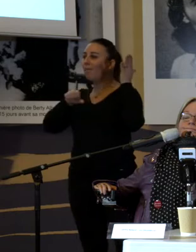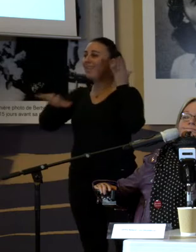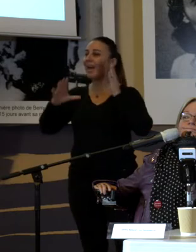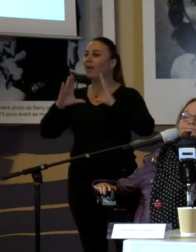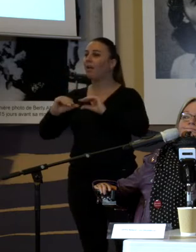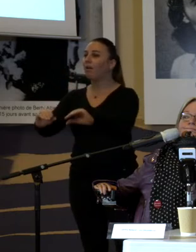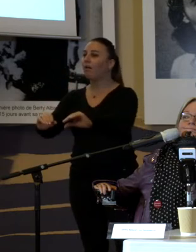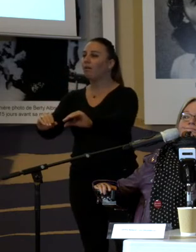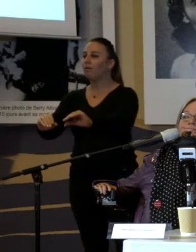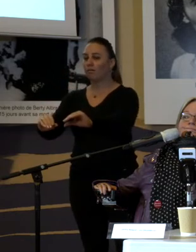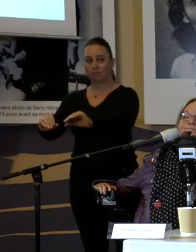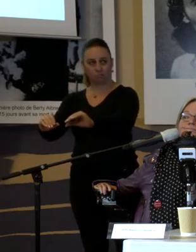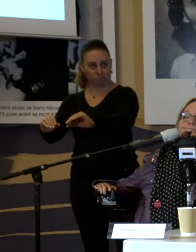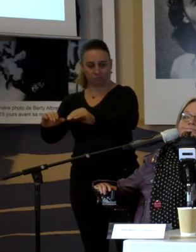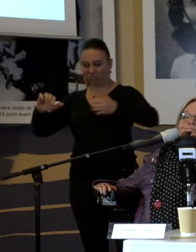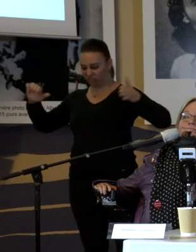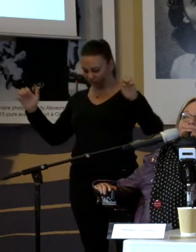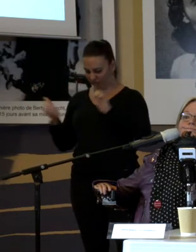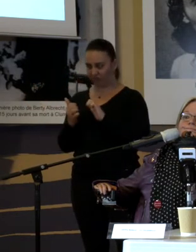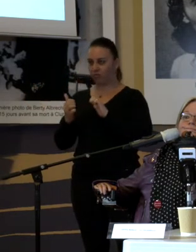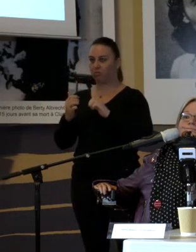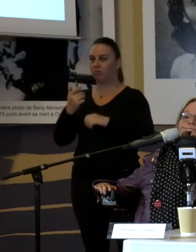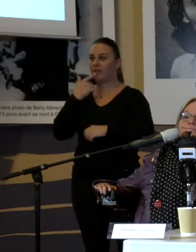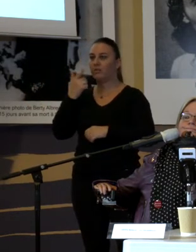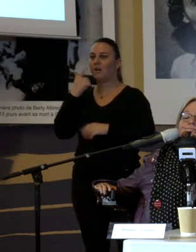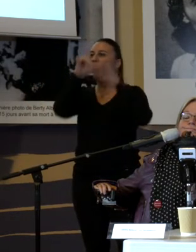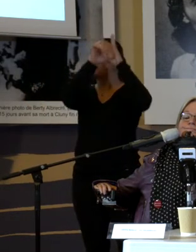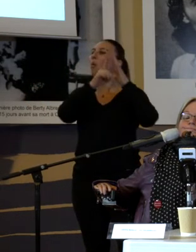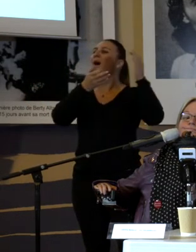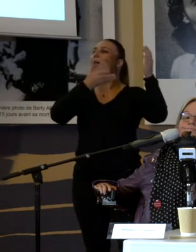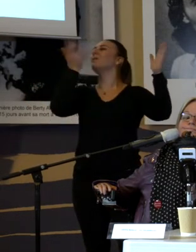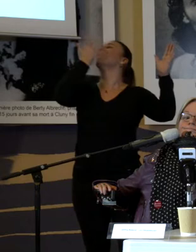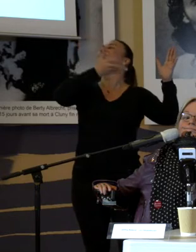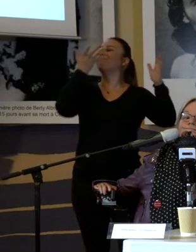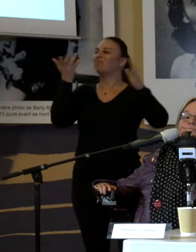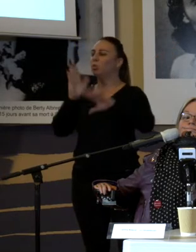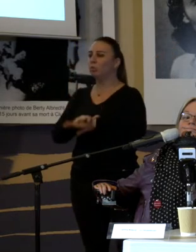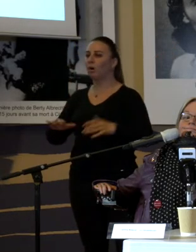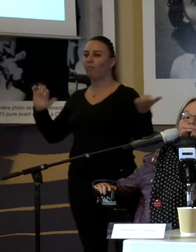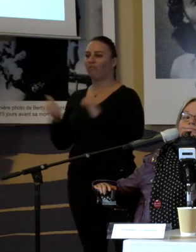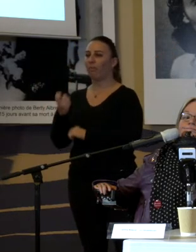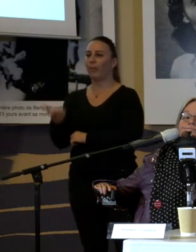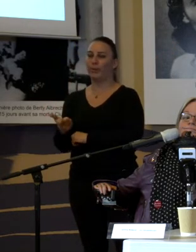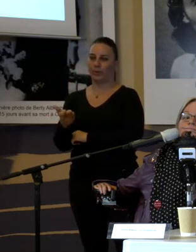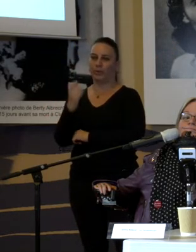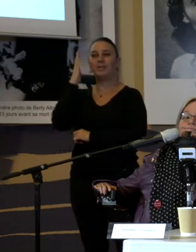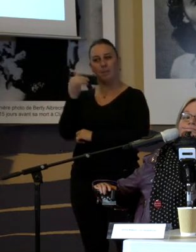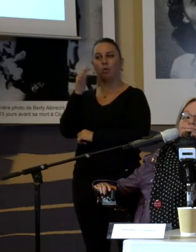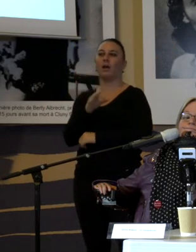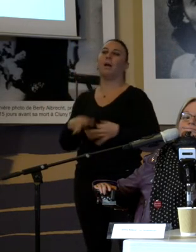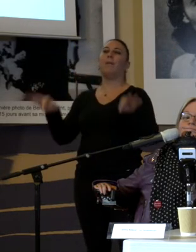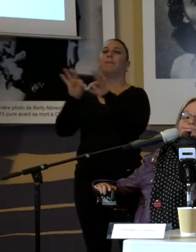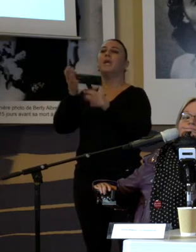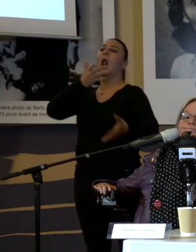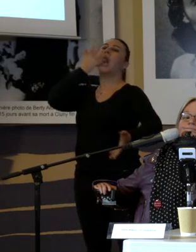a tendance très souvent à restreindre la portée des lois. Et ça, c'est un vrai problème qu'on a. C'est-à-dire qu'on est dans un pays où on décline des intentions,